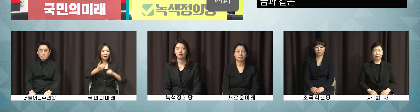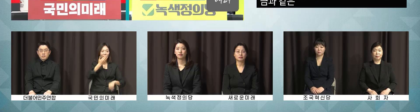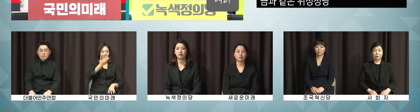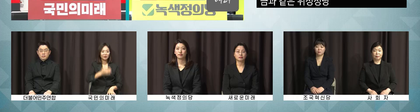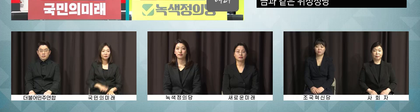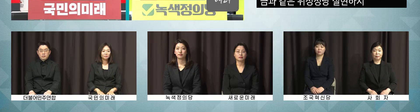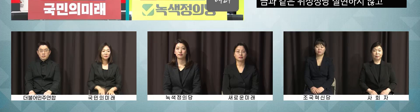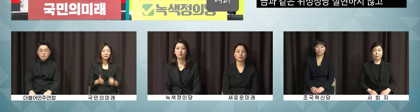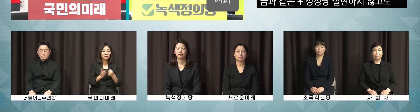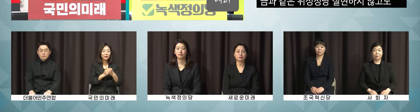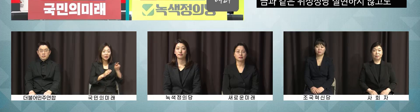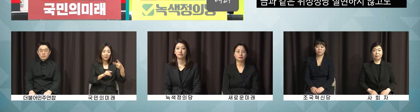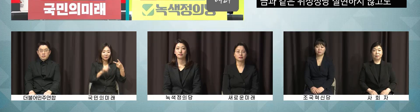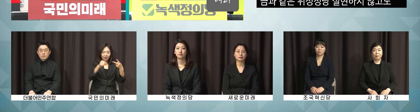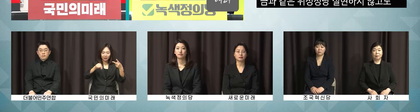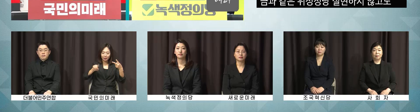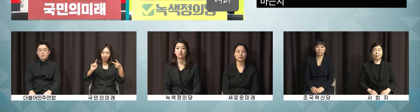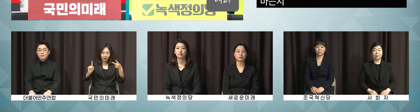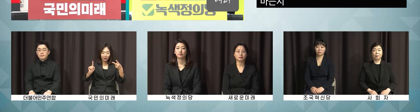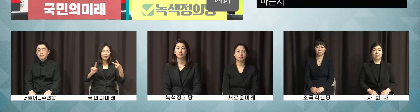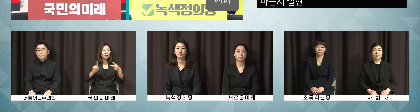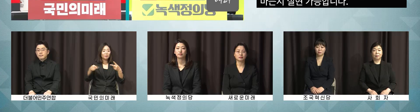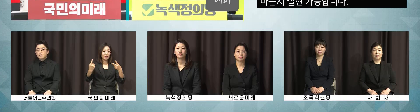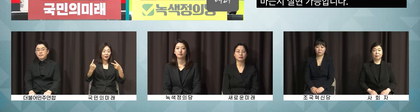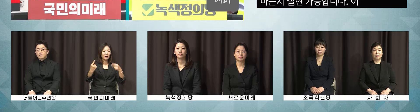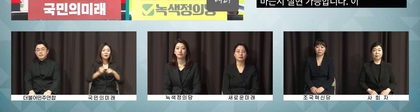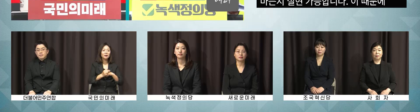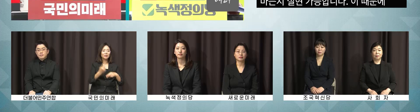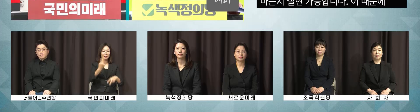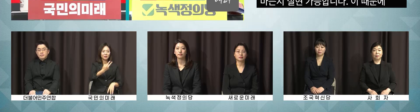가능합니다. 이 때문에 200대 100은 사실 2003년